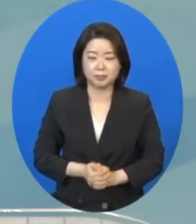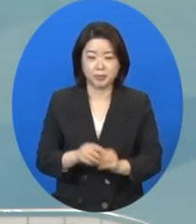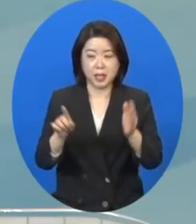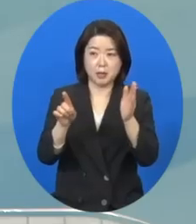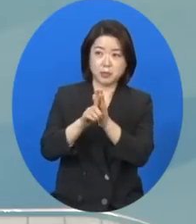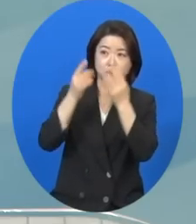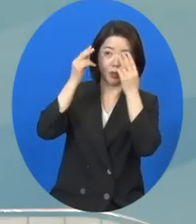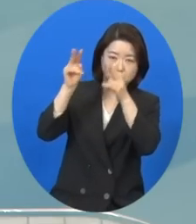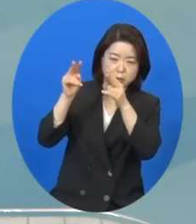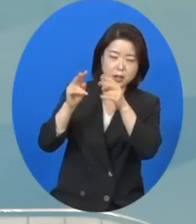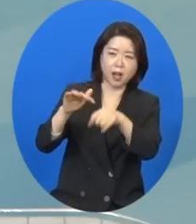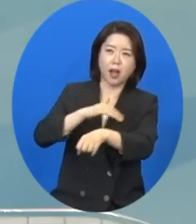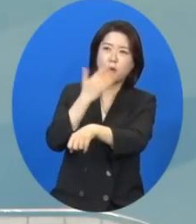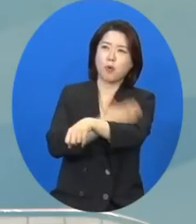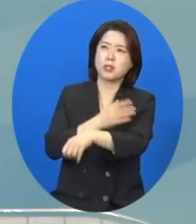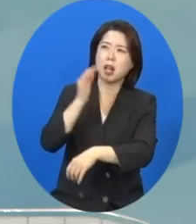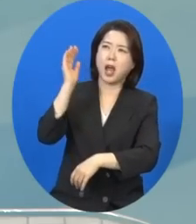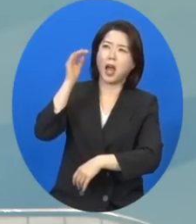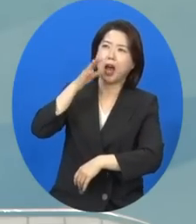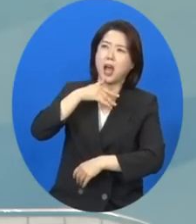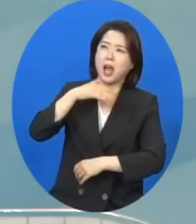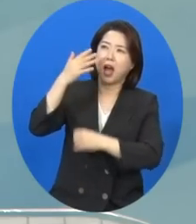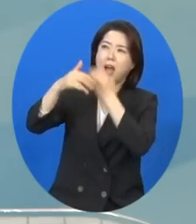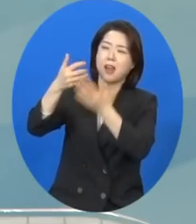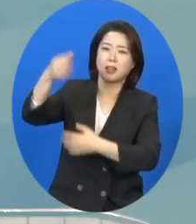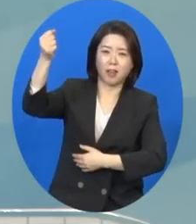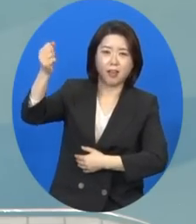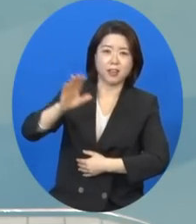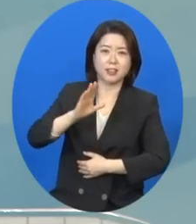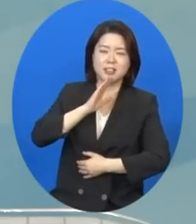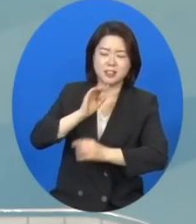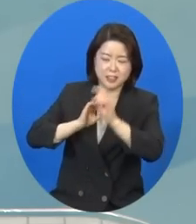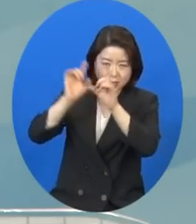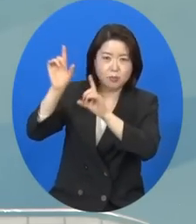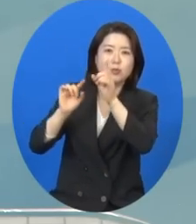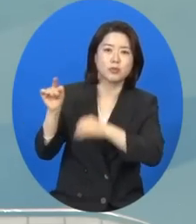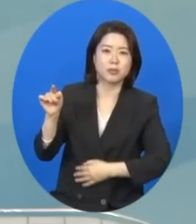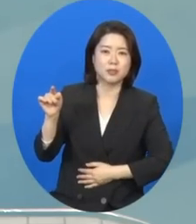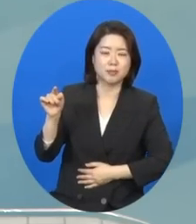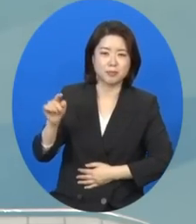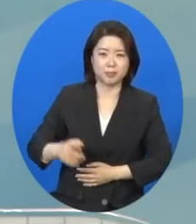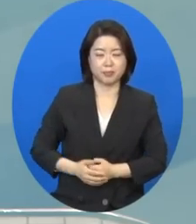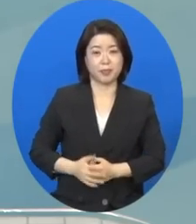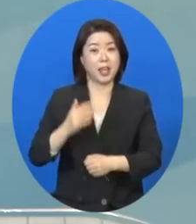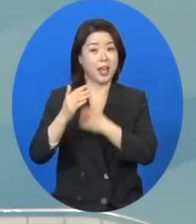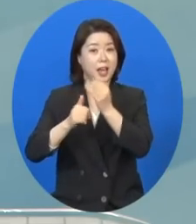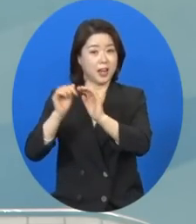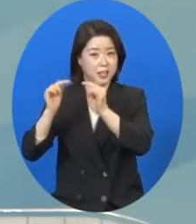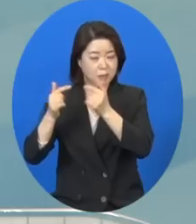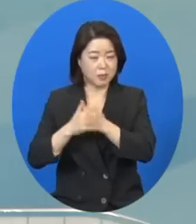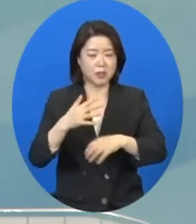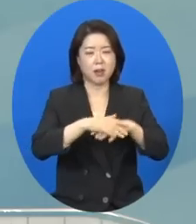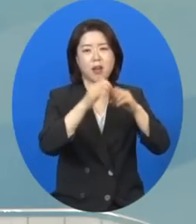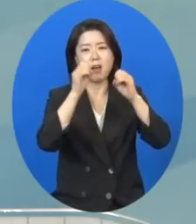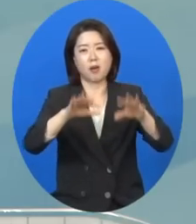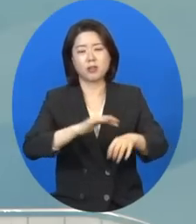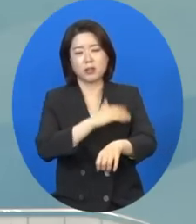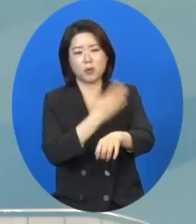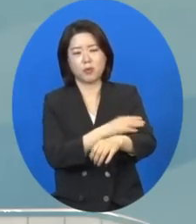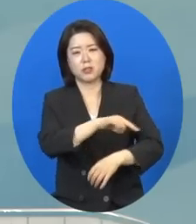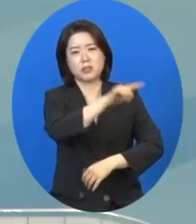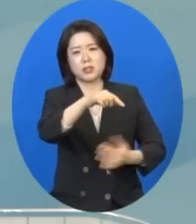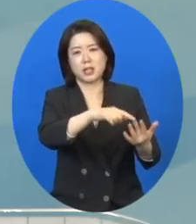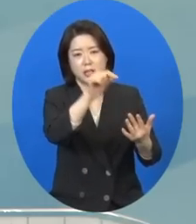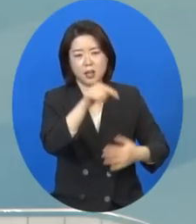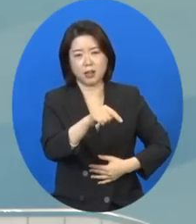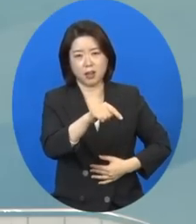믿음으로 보니까 권세는 하나님의 것이다 이것이 참된 현실이에요 그래서 하나님이 아닌 헛된 권세를 택한 이들에